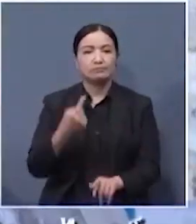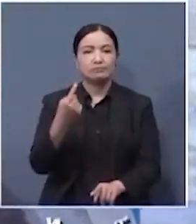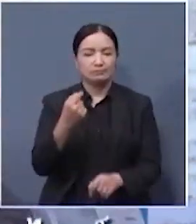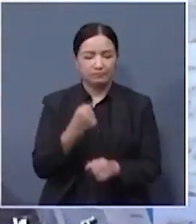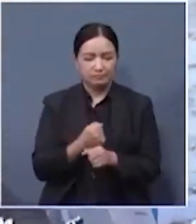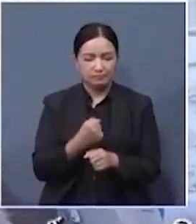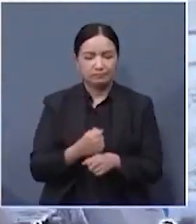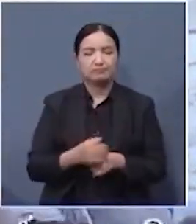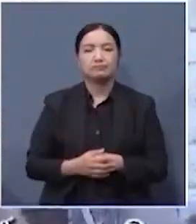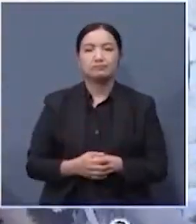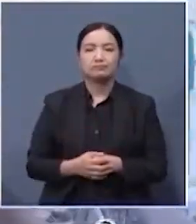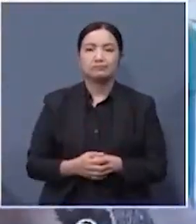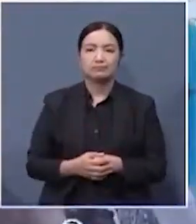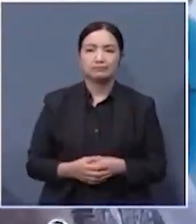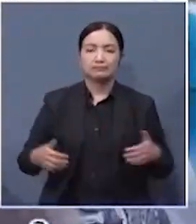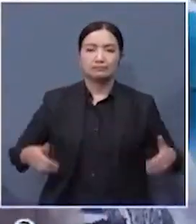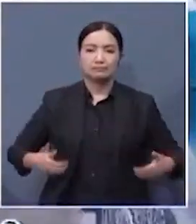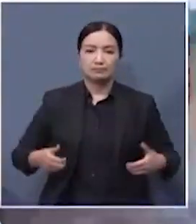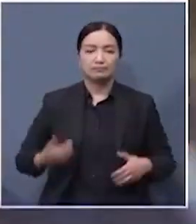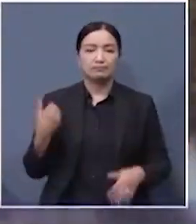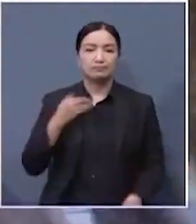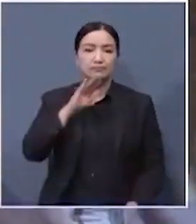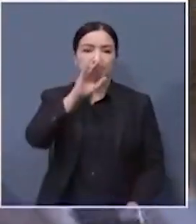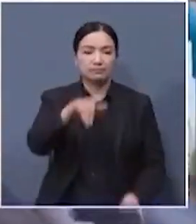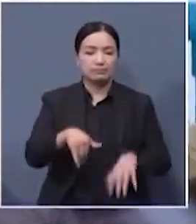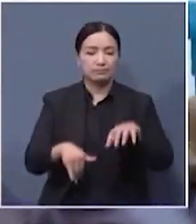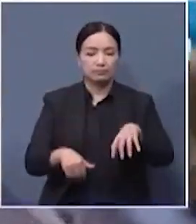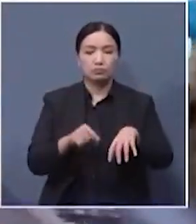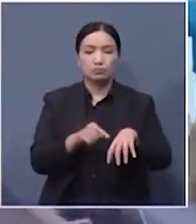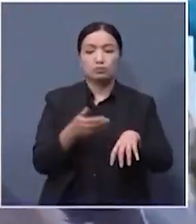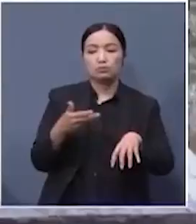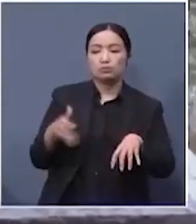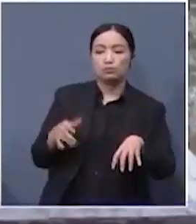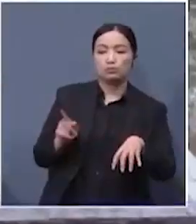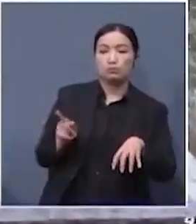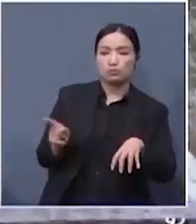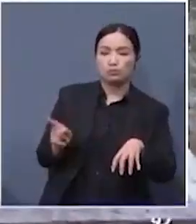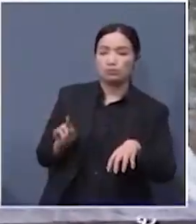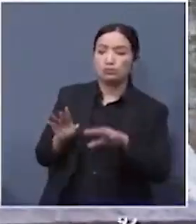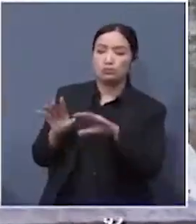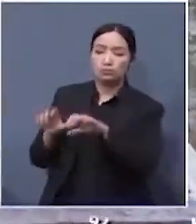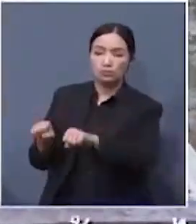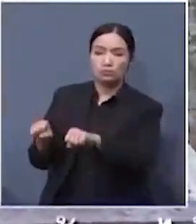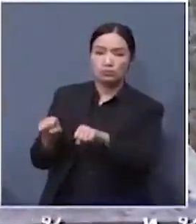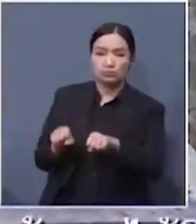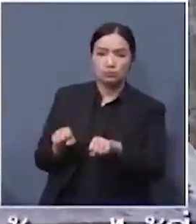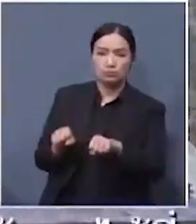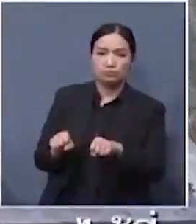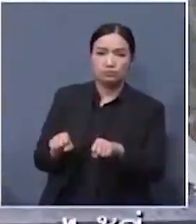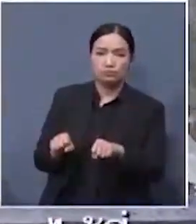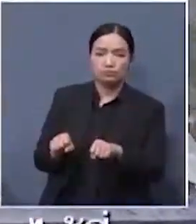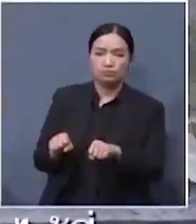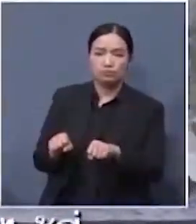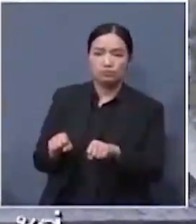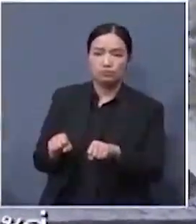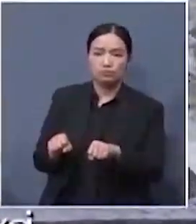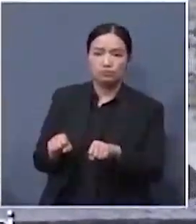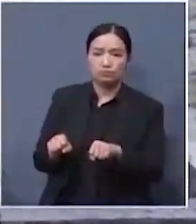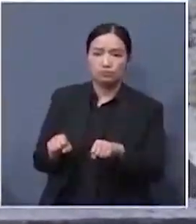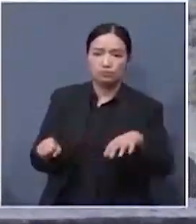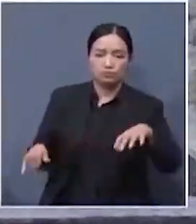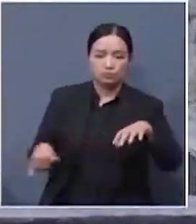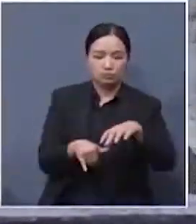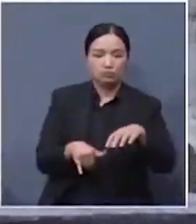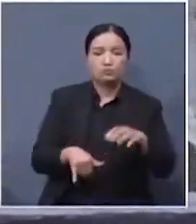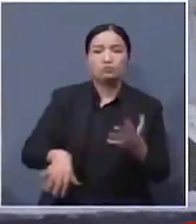การกันแบบนี้โดยลิงนอกเขตเทศบาลเมืองลพบุรีค่ะหลังจากเจ้าหน้าที่จับได้แล้วจะไม่นำไปปล่อยในกรงลิงภาย